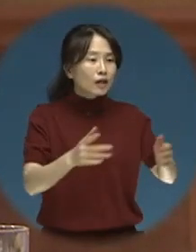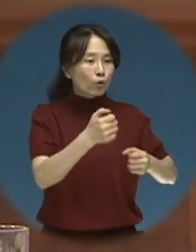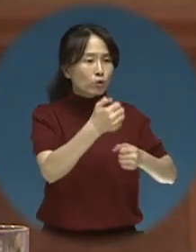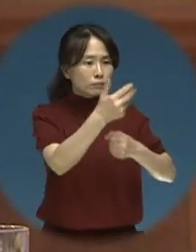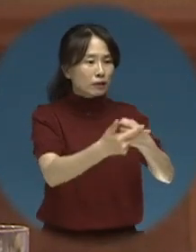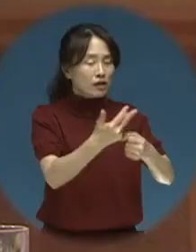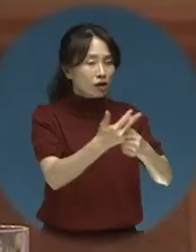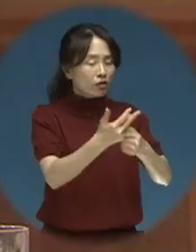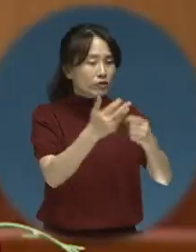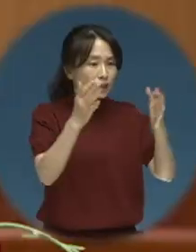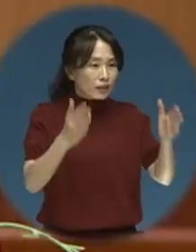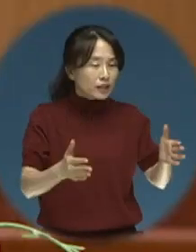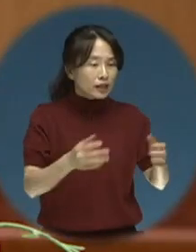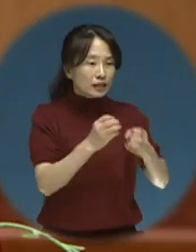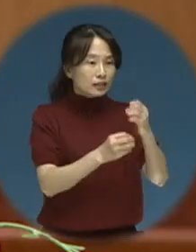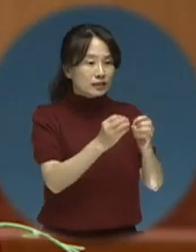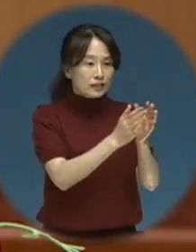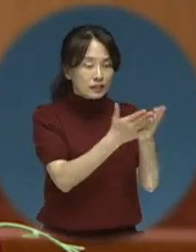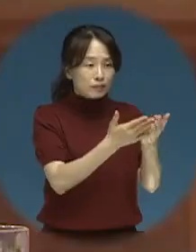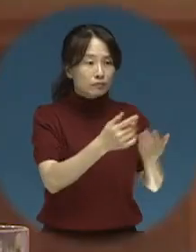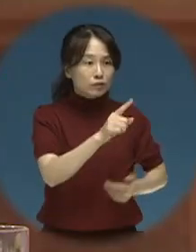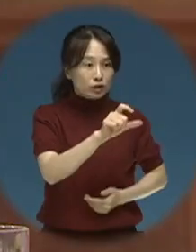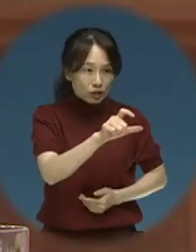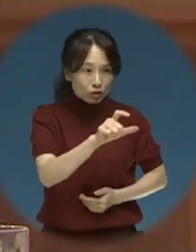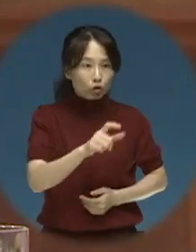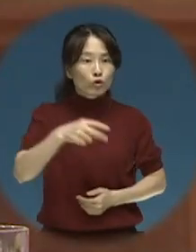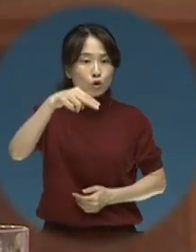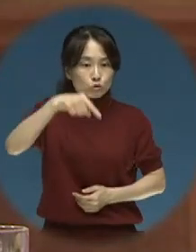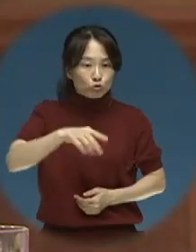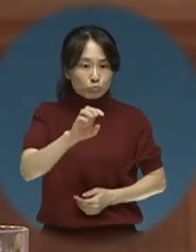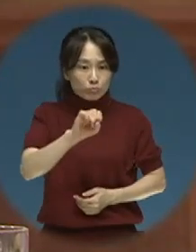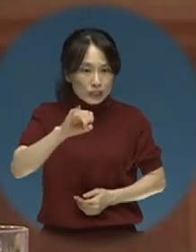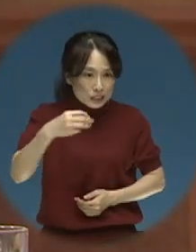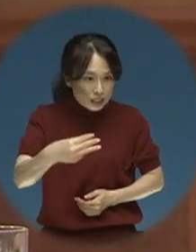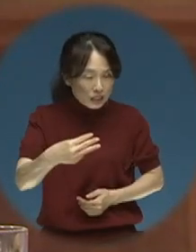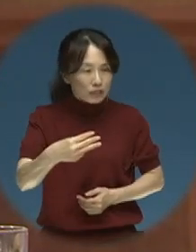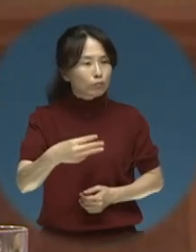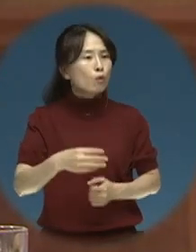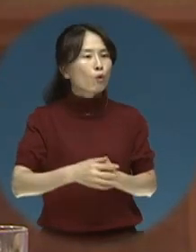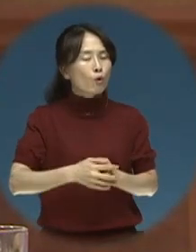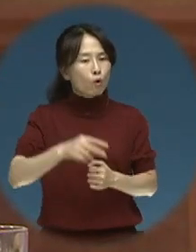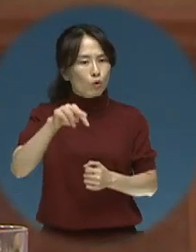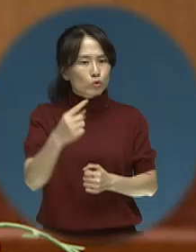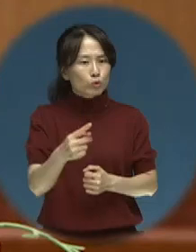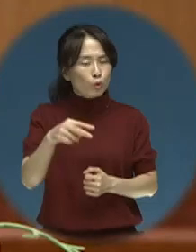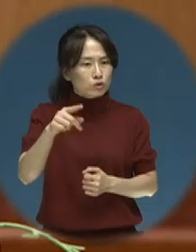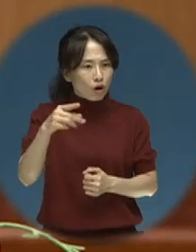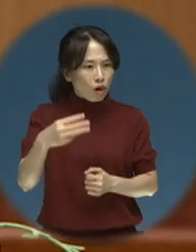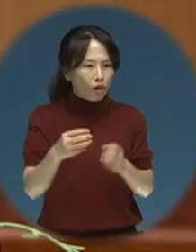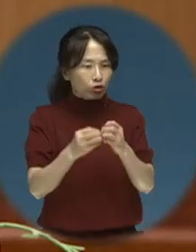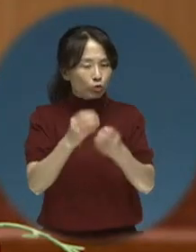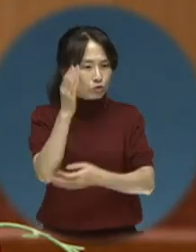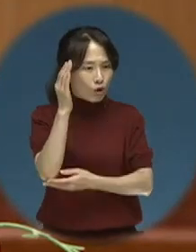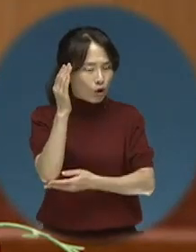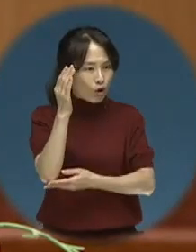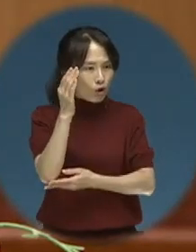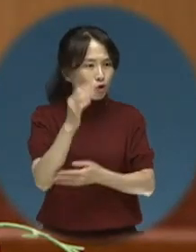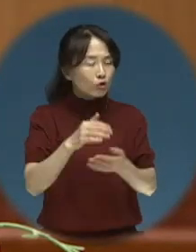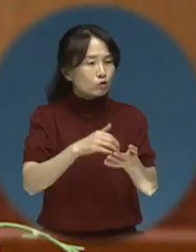시집만 내신 게 15권이고요. 네, 네. 수필집, 소설. 뭐 수필집은 굉장히 많고요. 그러니까요.